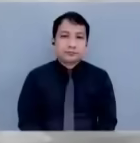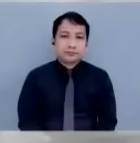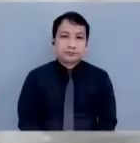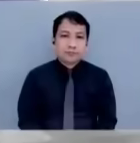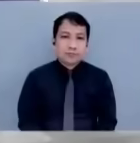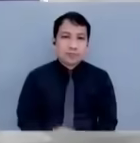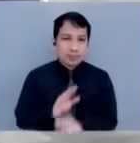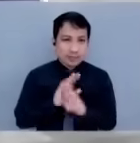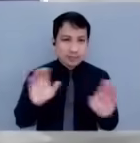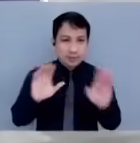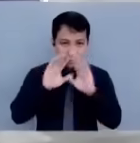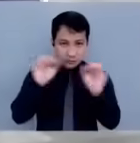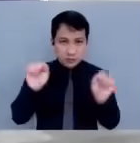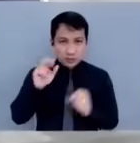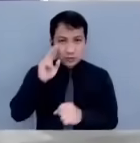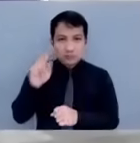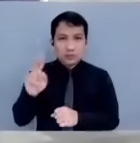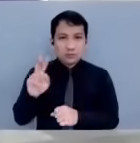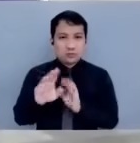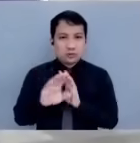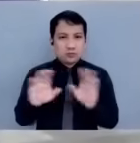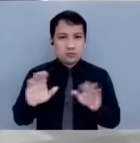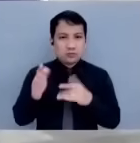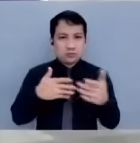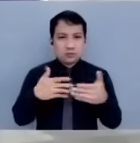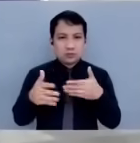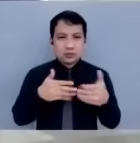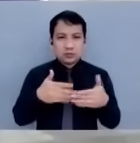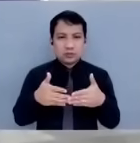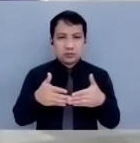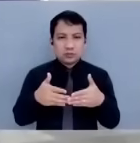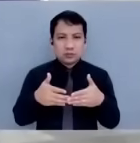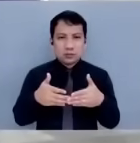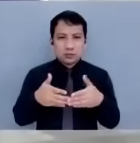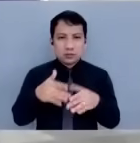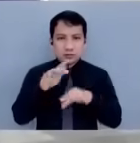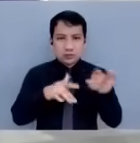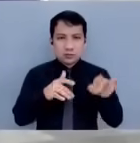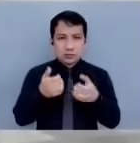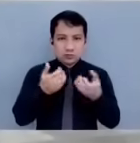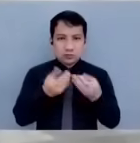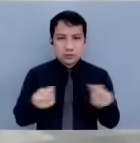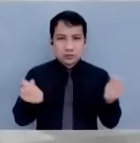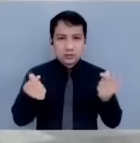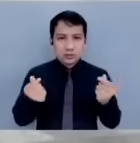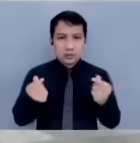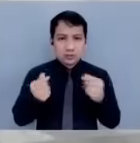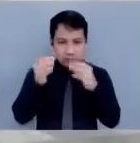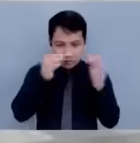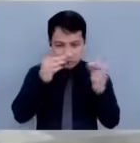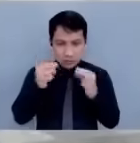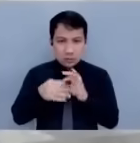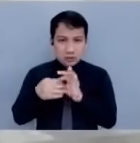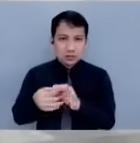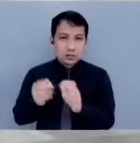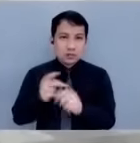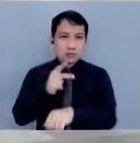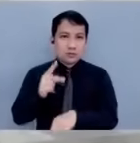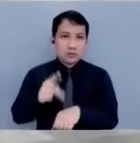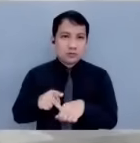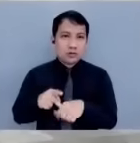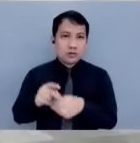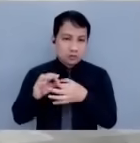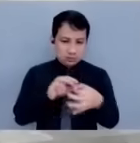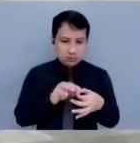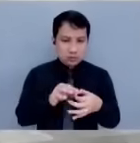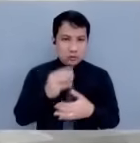Ayaw ni Pangulong Bongbong Marcos na gumamit ng anumang dahas sa pagtugon sa problema ng illegal na droga sa Pilipinas. Kasunod ito